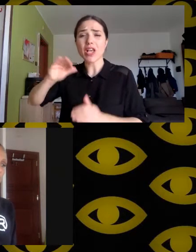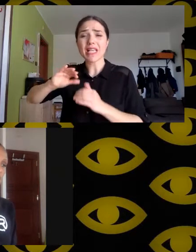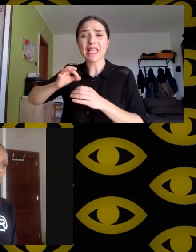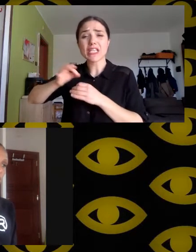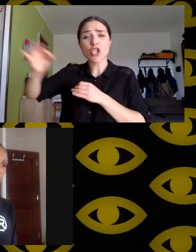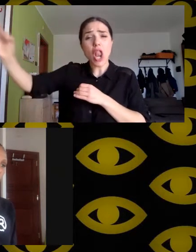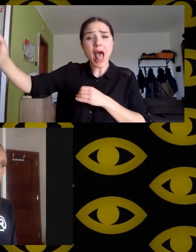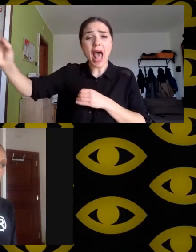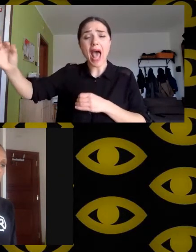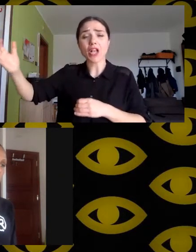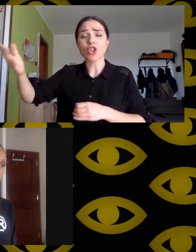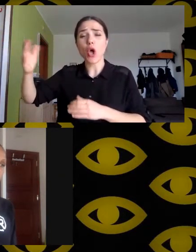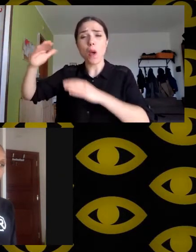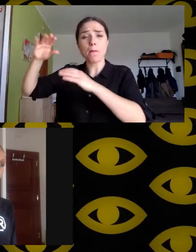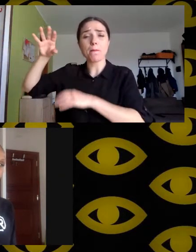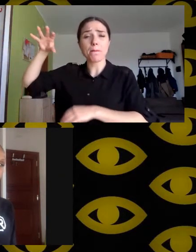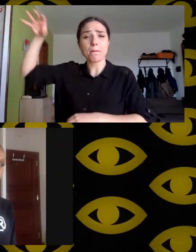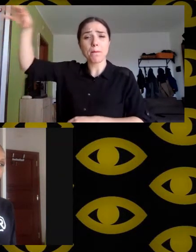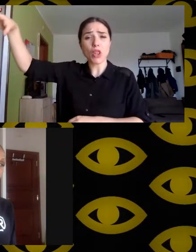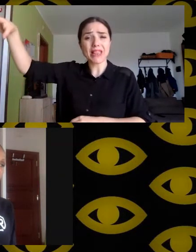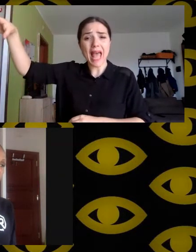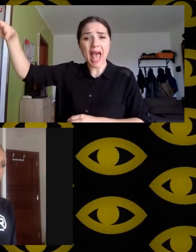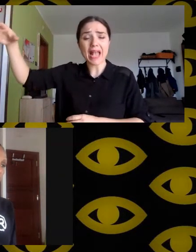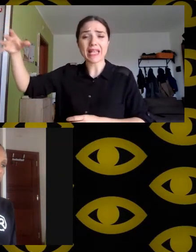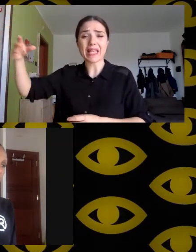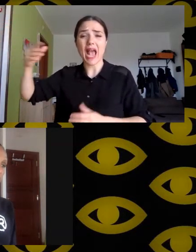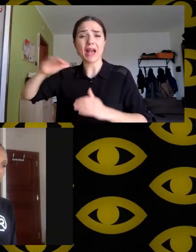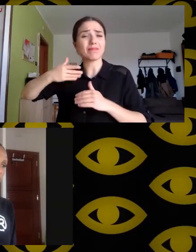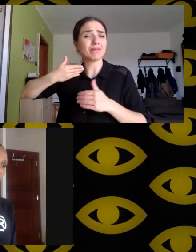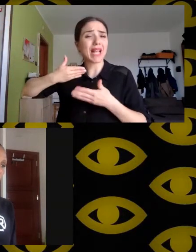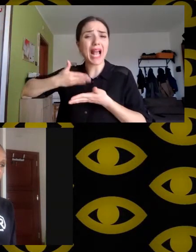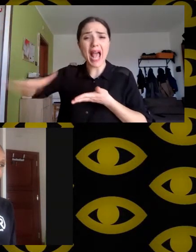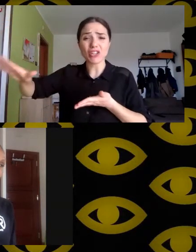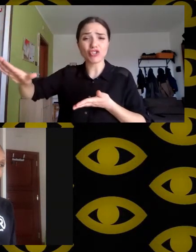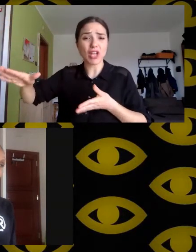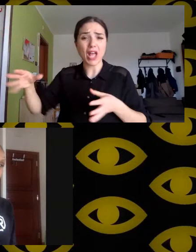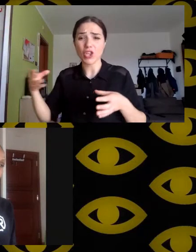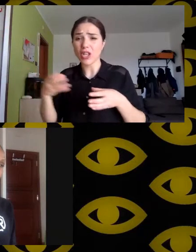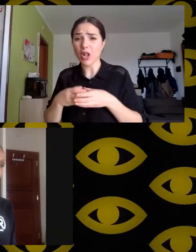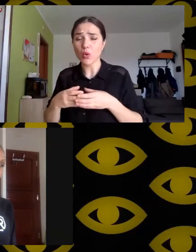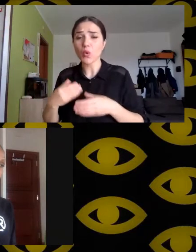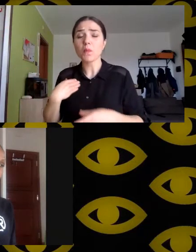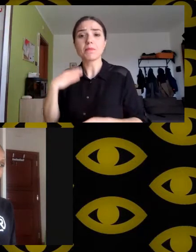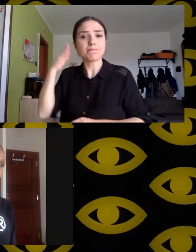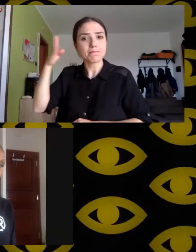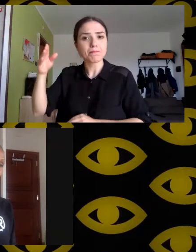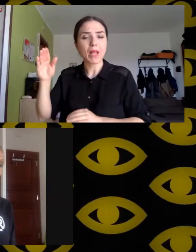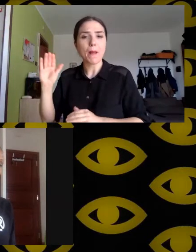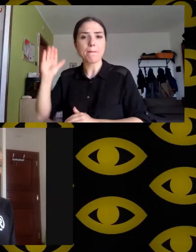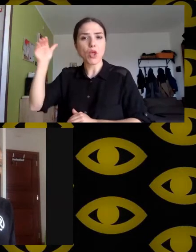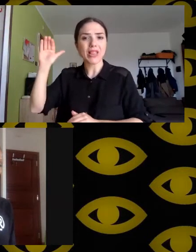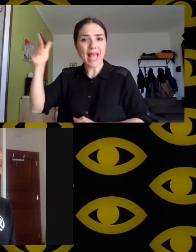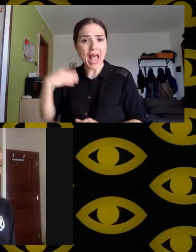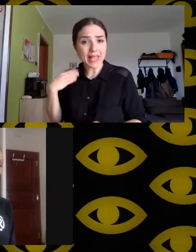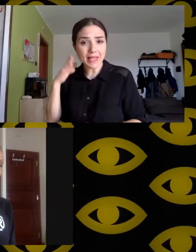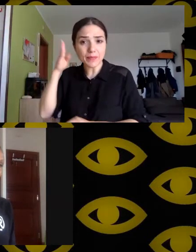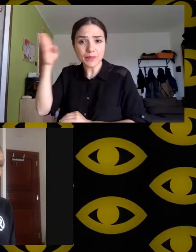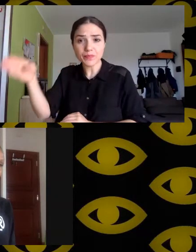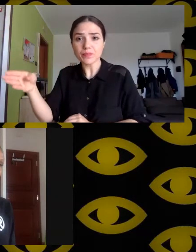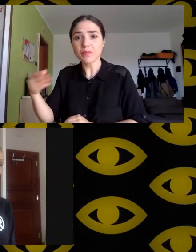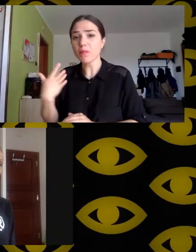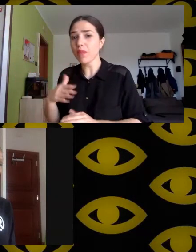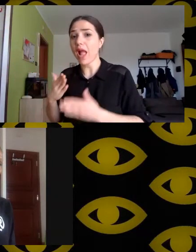e cacciato da qualsiasi forma di civiltà. E io sono andata in quelle montagne e abbiamo aiutato più